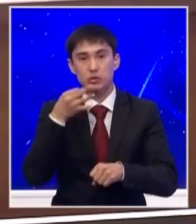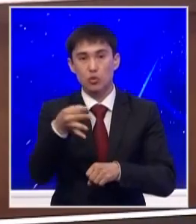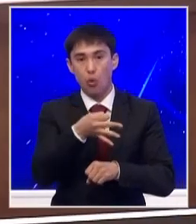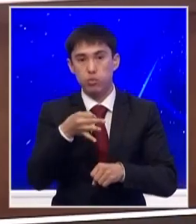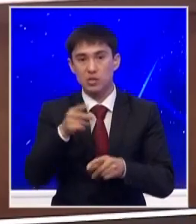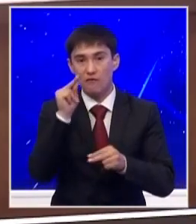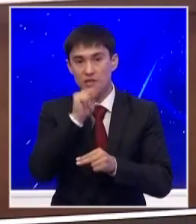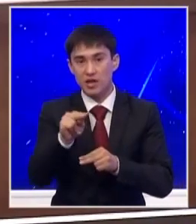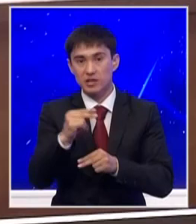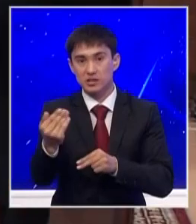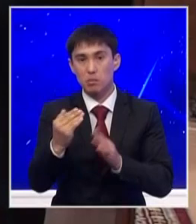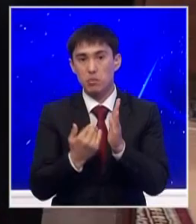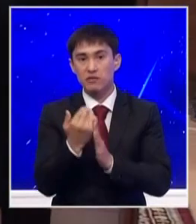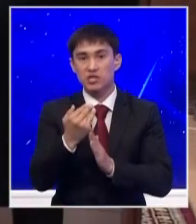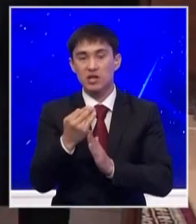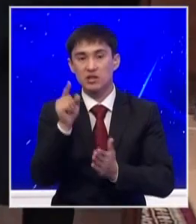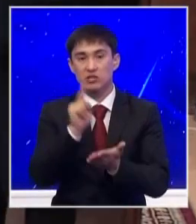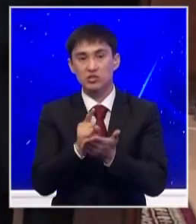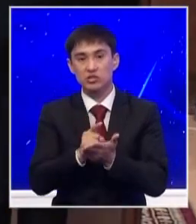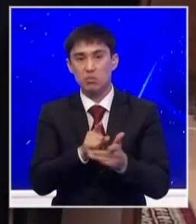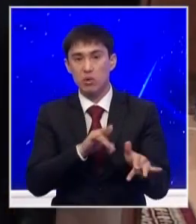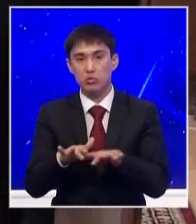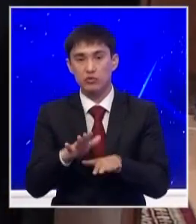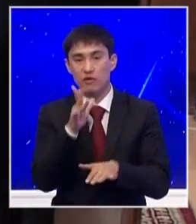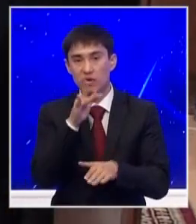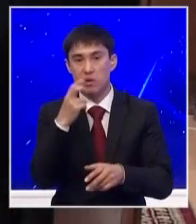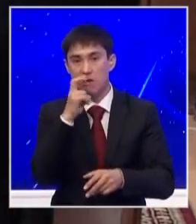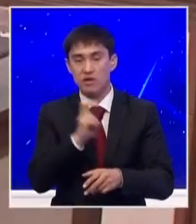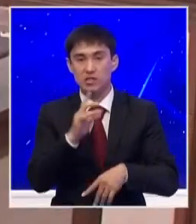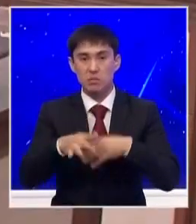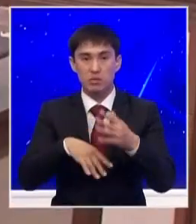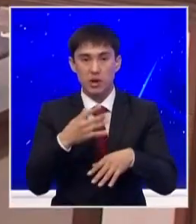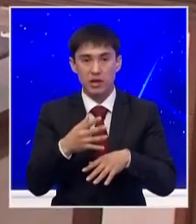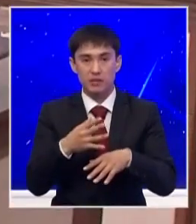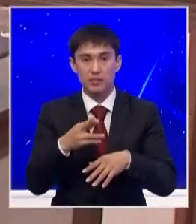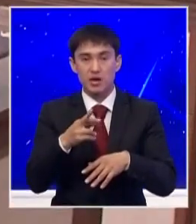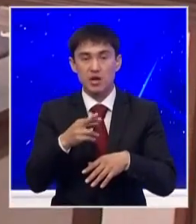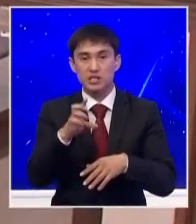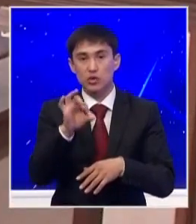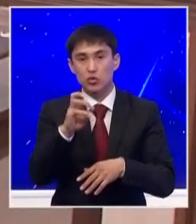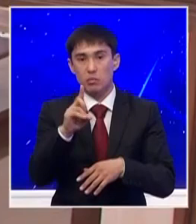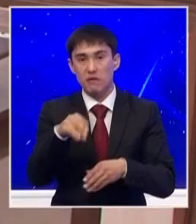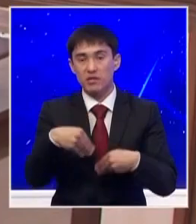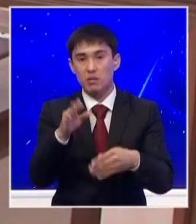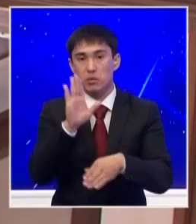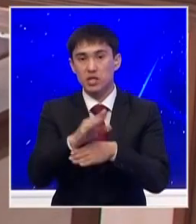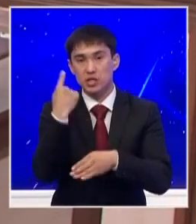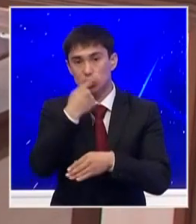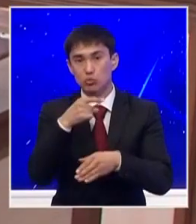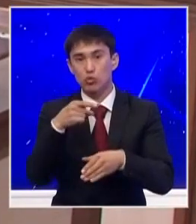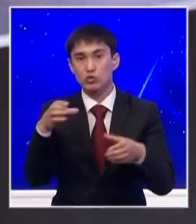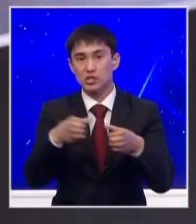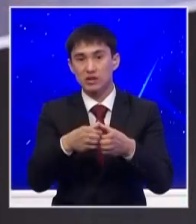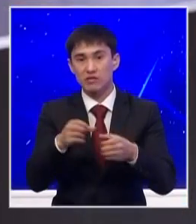области обвиняется в превышении должностных полномочий во время январских беспорядков. Серик Кутебаев отдал приказ личному составу